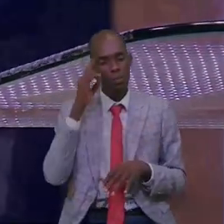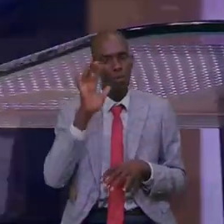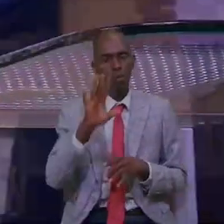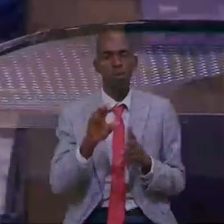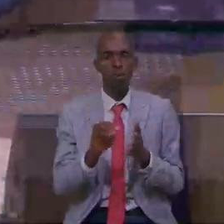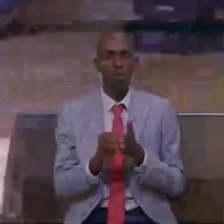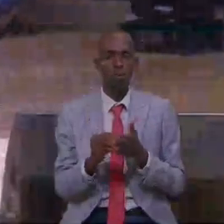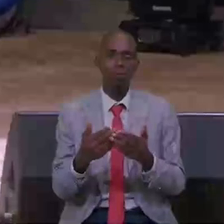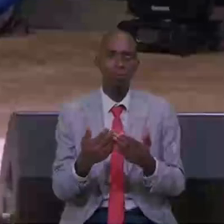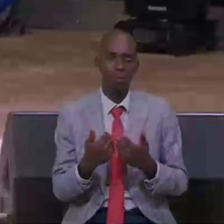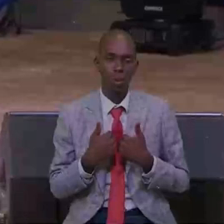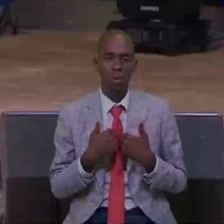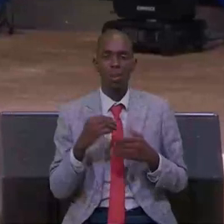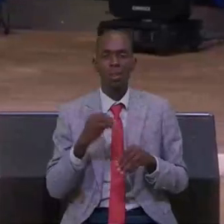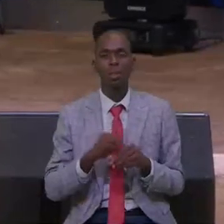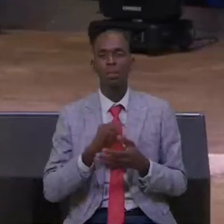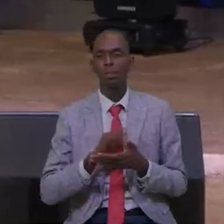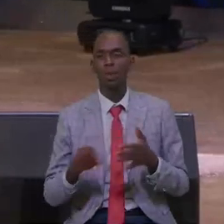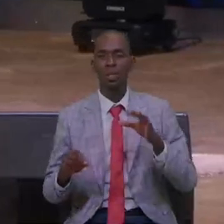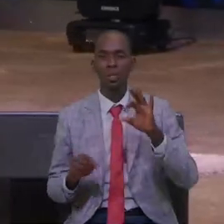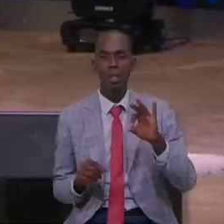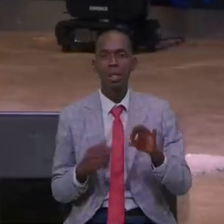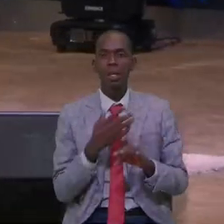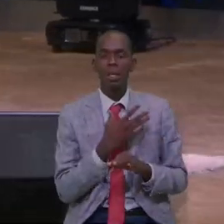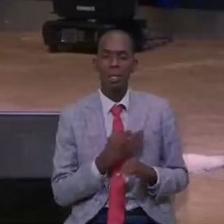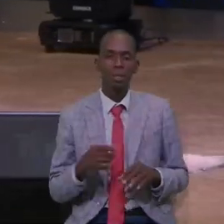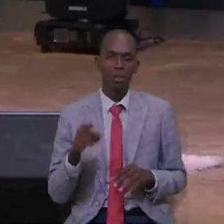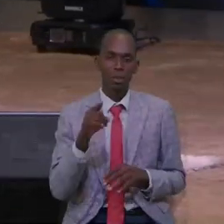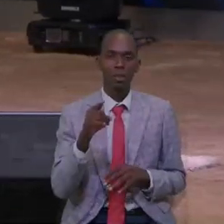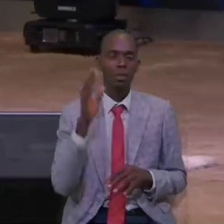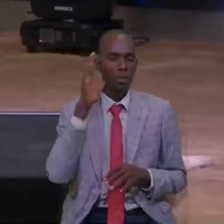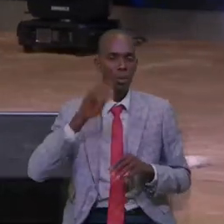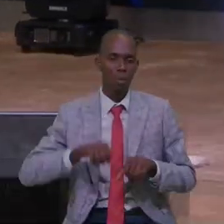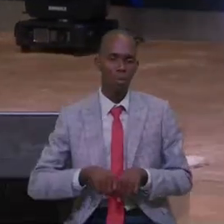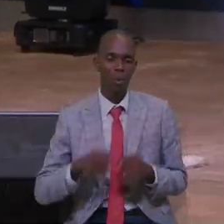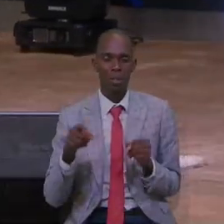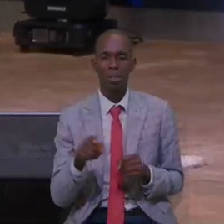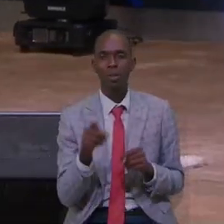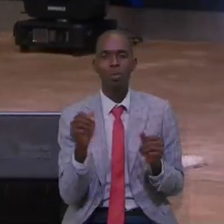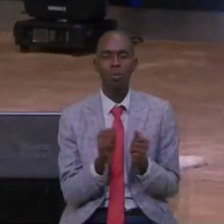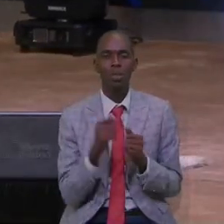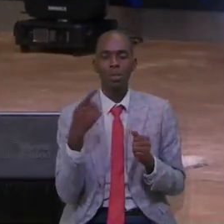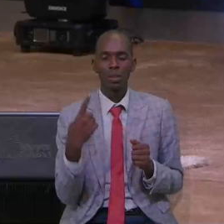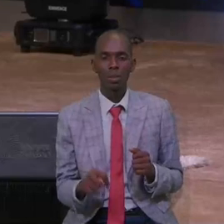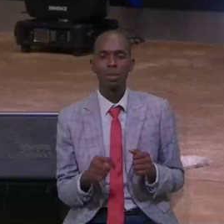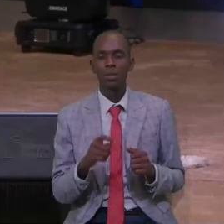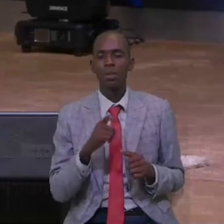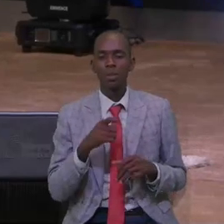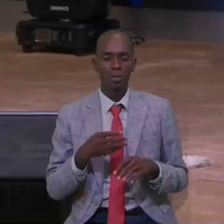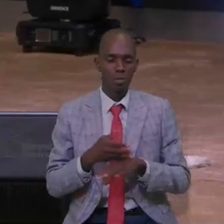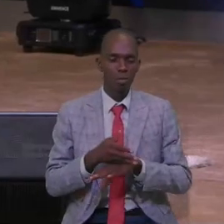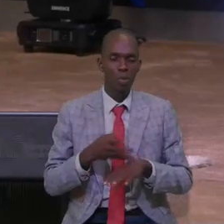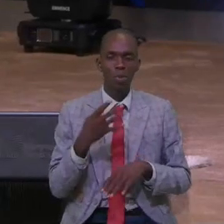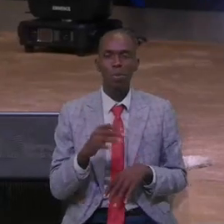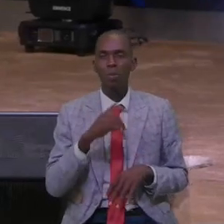Verset 9. Tu les briseras avec une verge de fer. Tu les